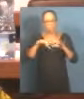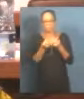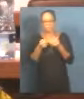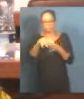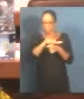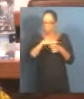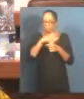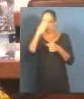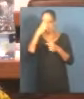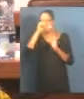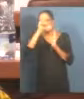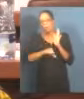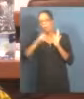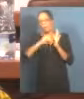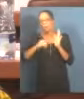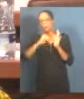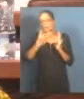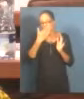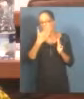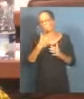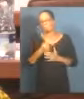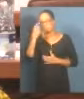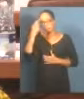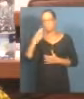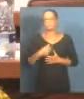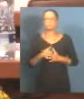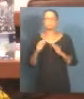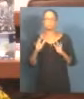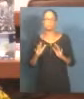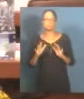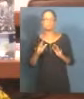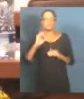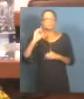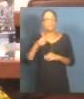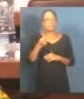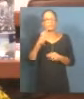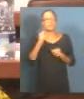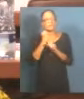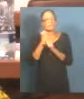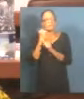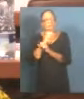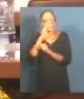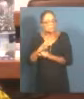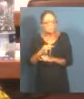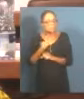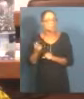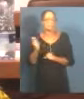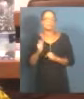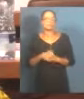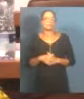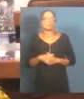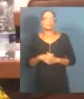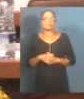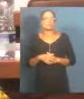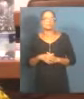que octobre, ce sera trop juste. Alors, ça ne veut pas dire qu'il ne faille pas travailler rapidement. Ça, c'est autre chose. Donc, je pense